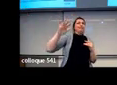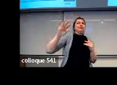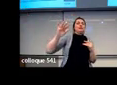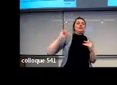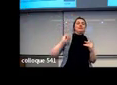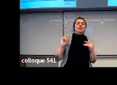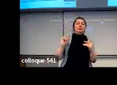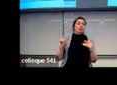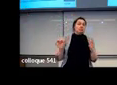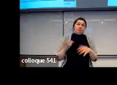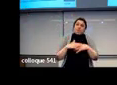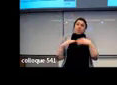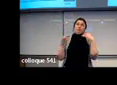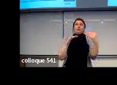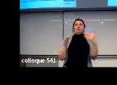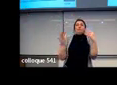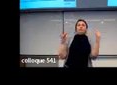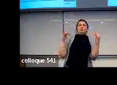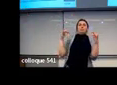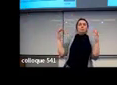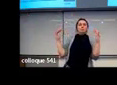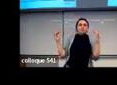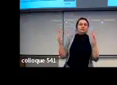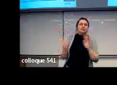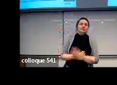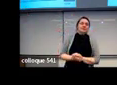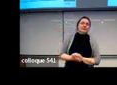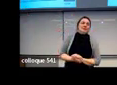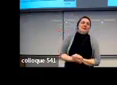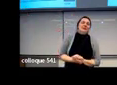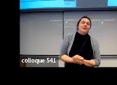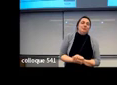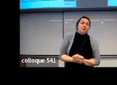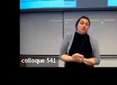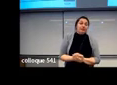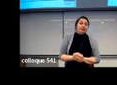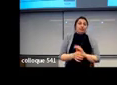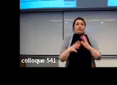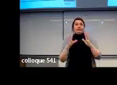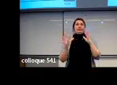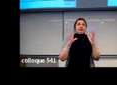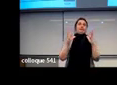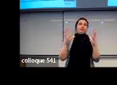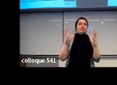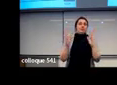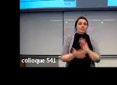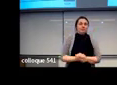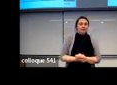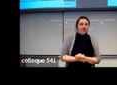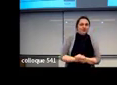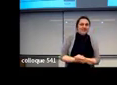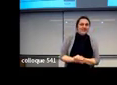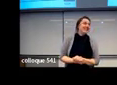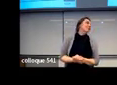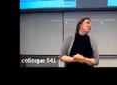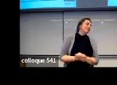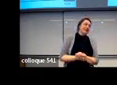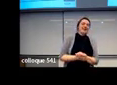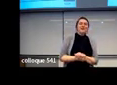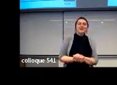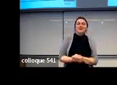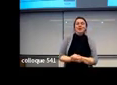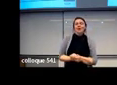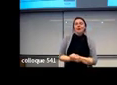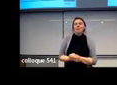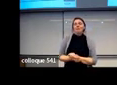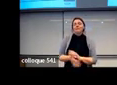milieu anglophone que le milieu francophone, on se dit « Oups! » bon, ce qui fait qu'il a fallu un peu décider qu'est-ce qu'on